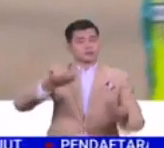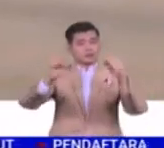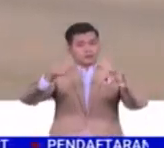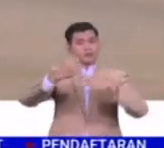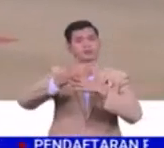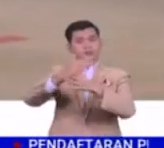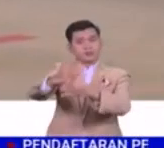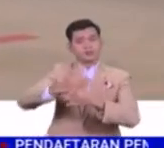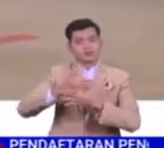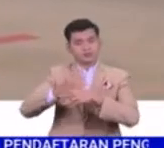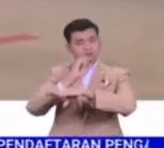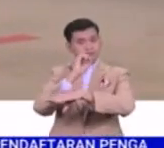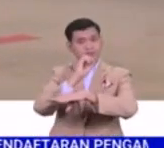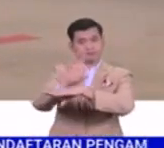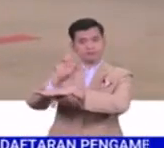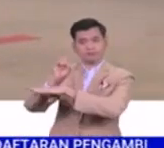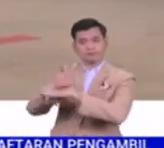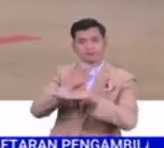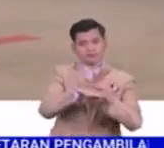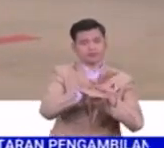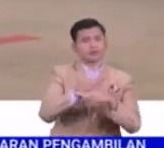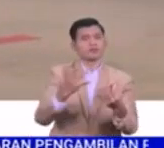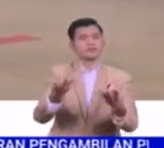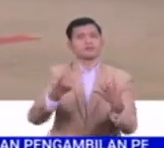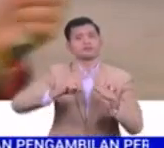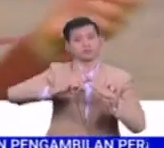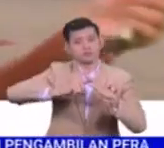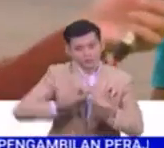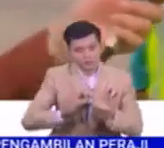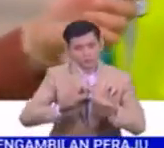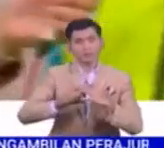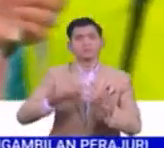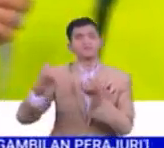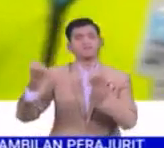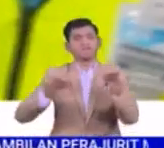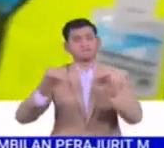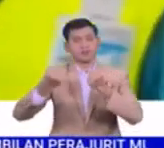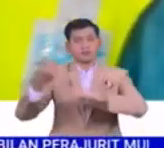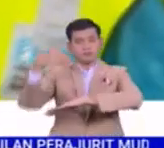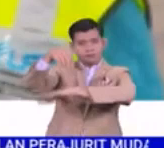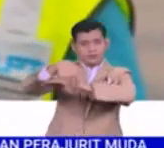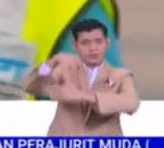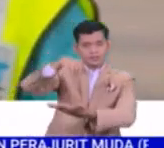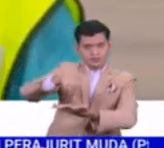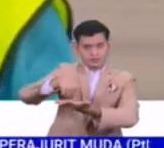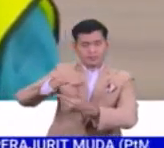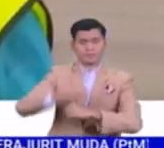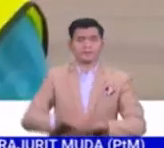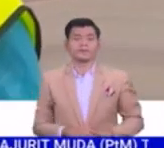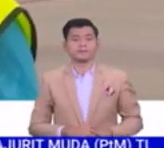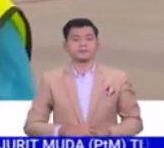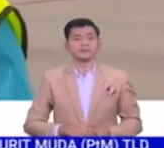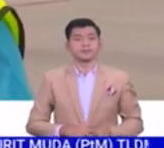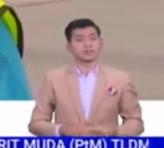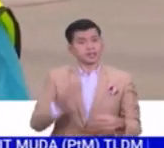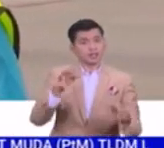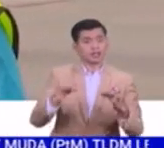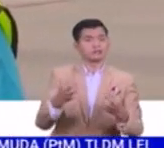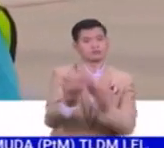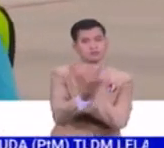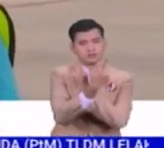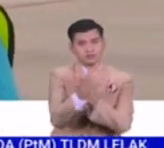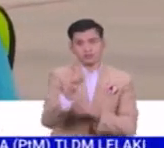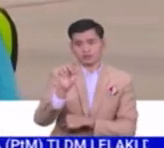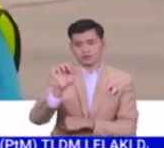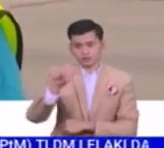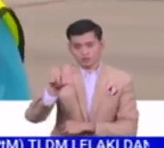apa nasihat atau saranan bagi mereka yang akan memulakan perjalanan malam ini. Okey, saranan saya pastikan walaupun tol percuma, pastikan